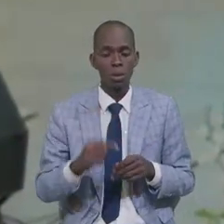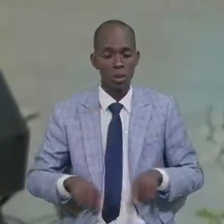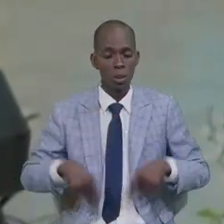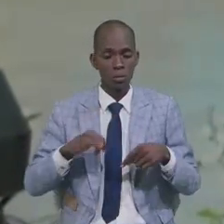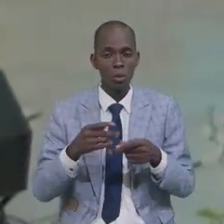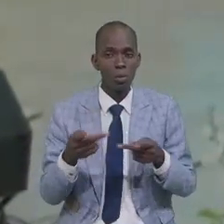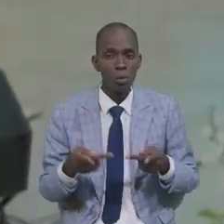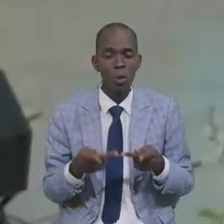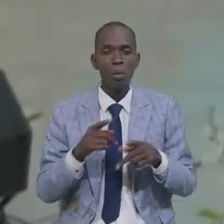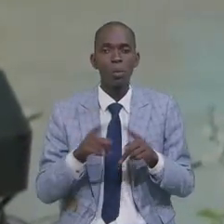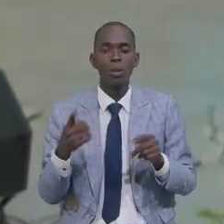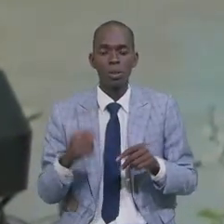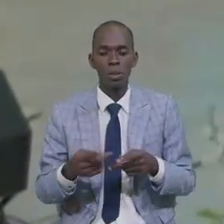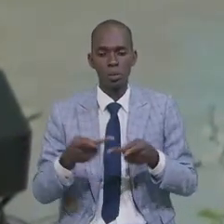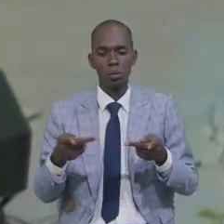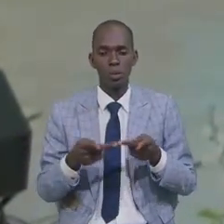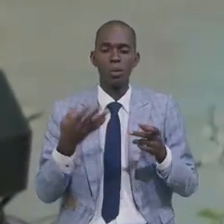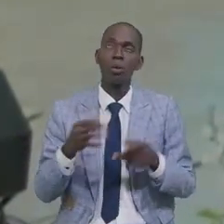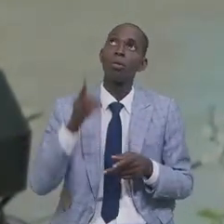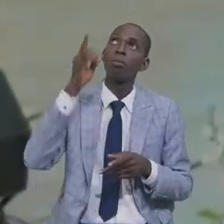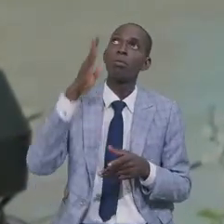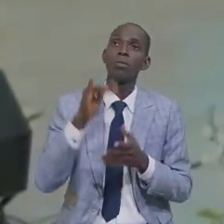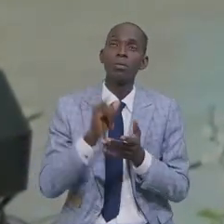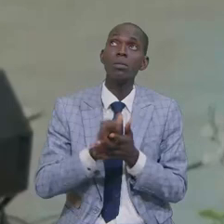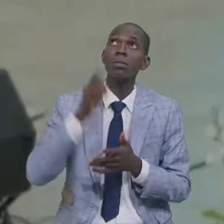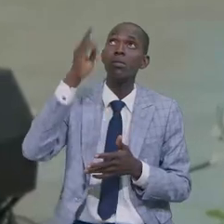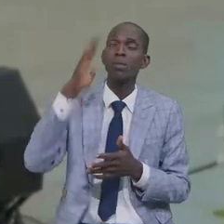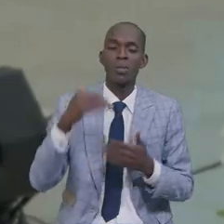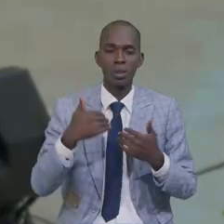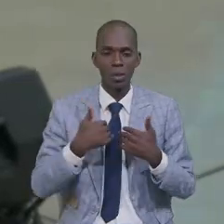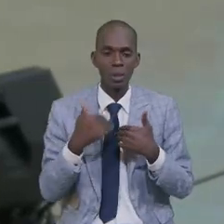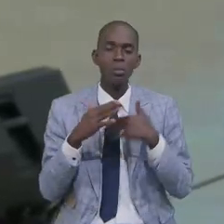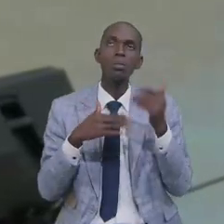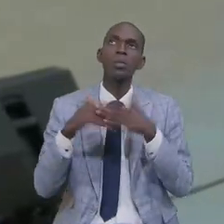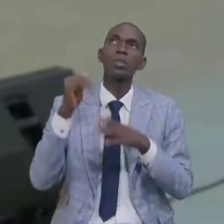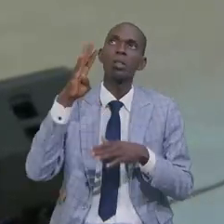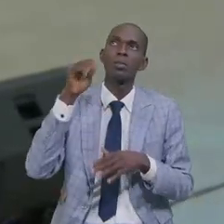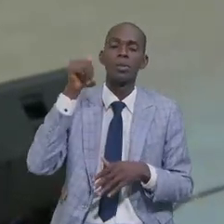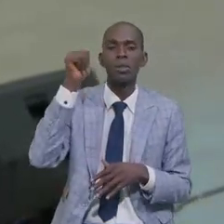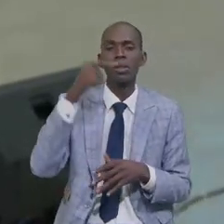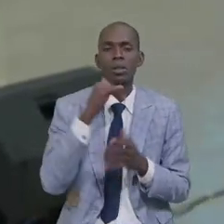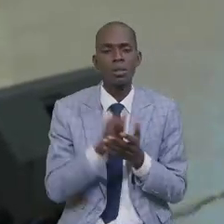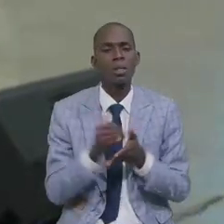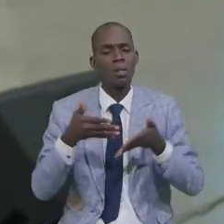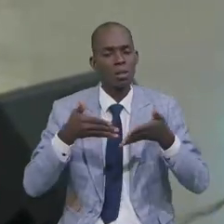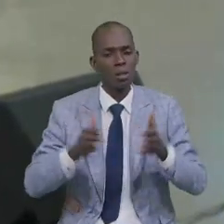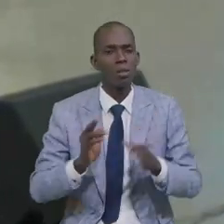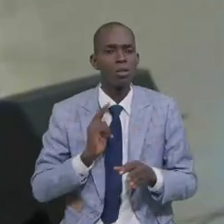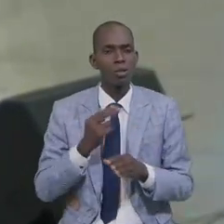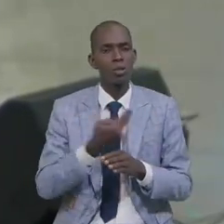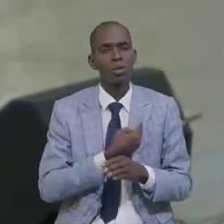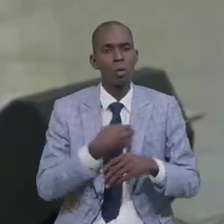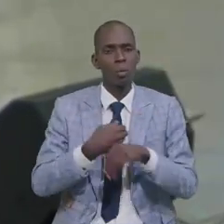seulement l'habitation, l'habitation de Dieu, où Dieu lui-même nous a suscité et dit,